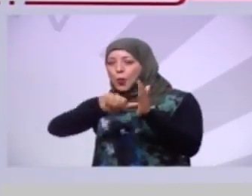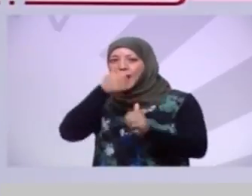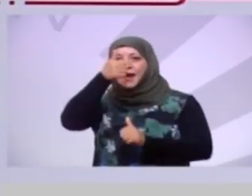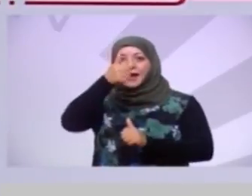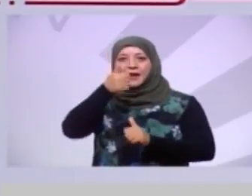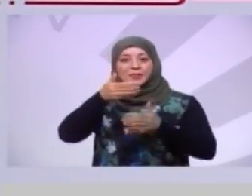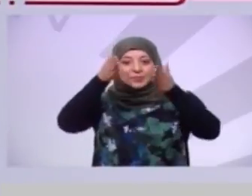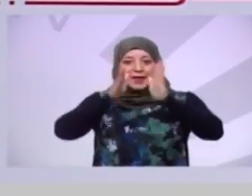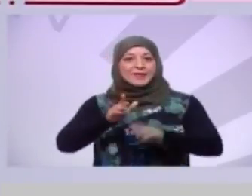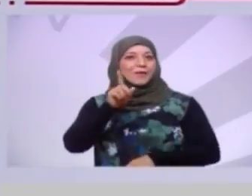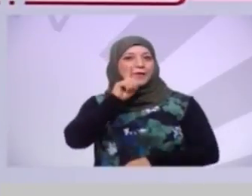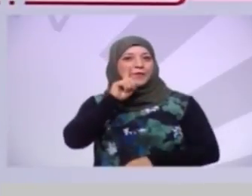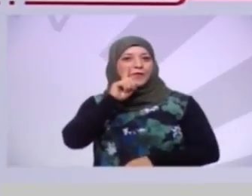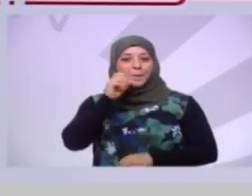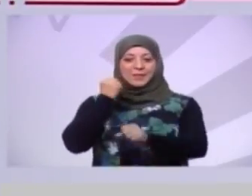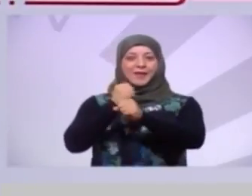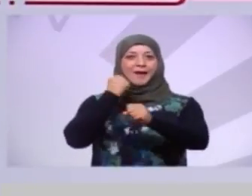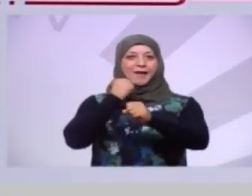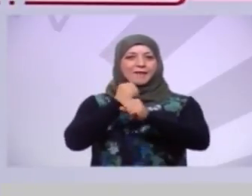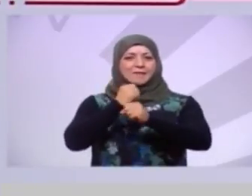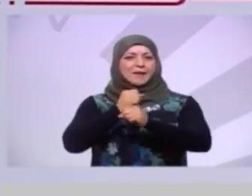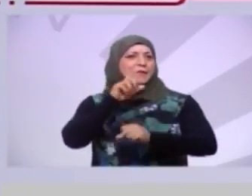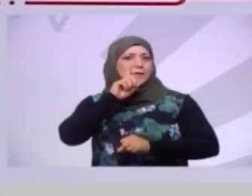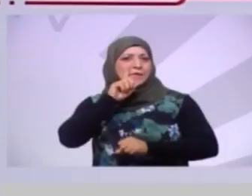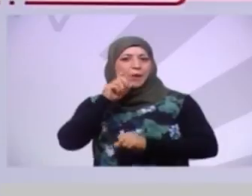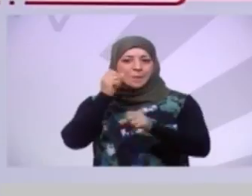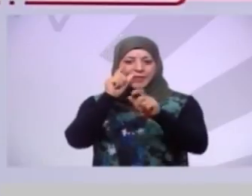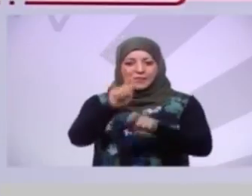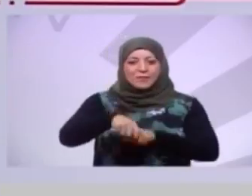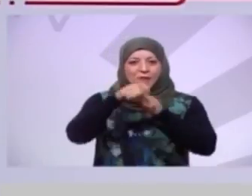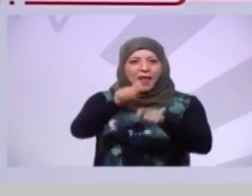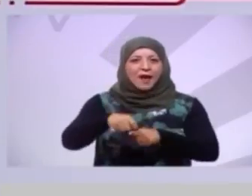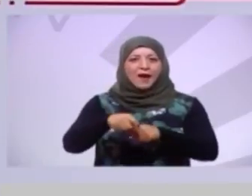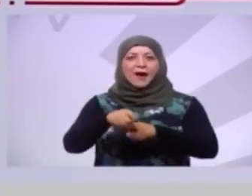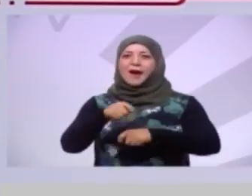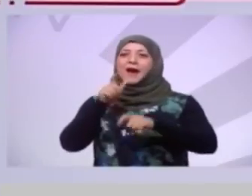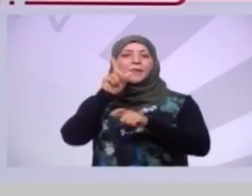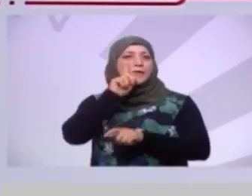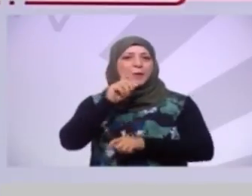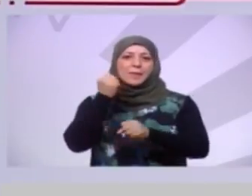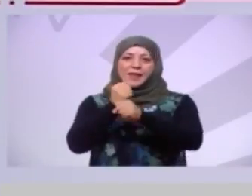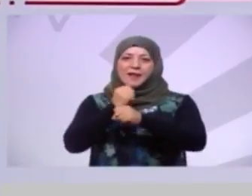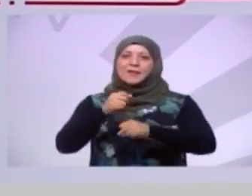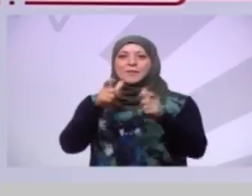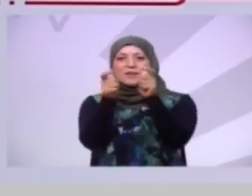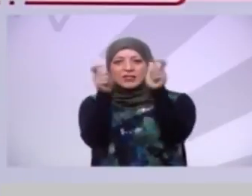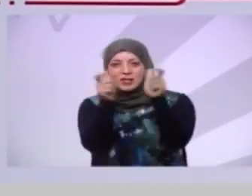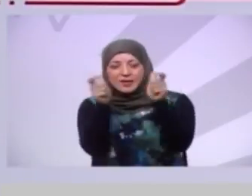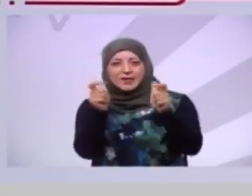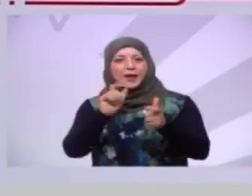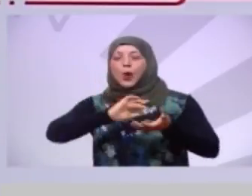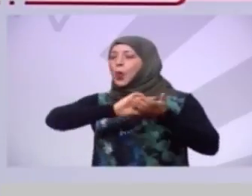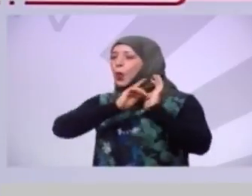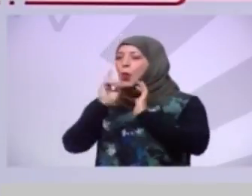بصفه عامه الفلاحه ال العامله في المعامل كل المراه